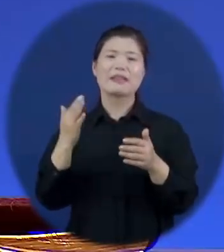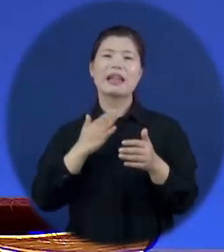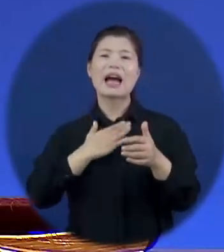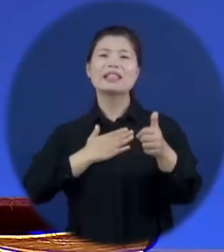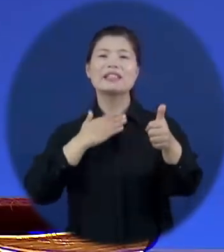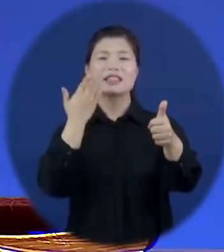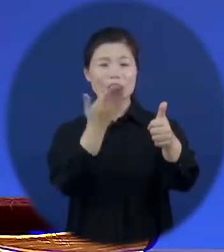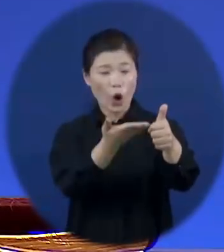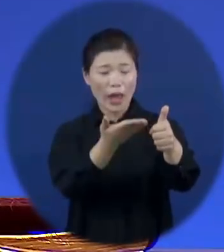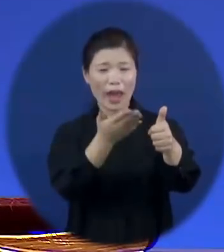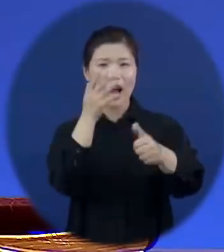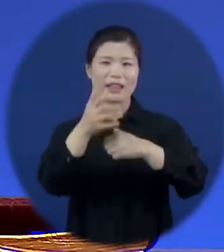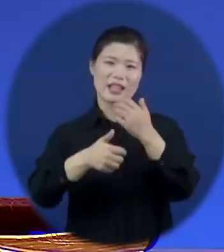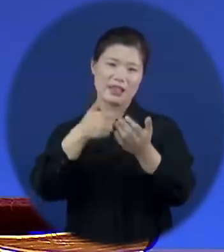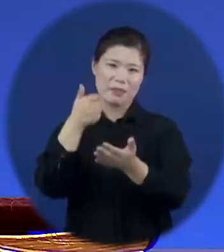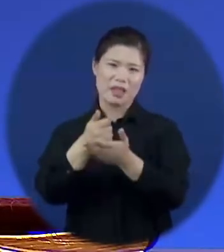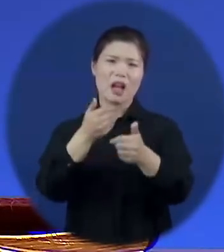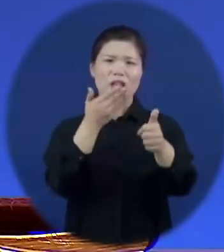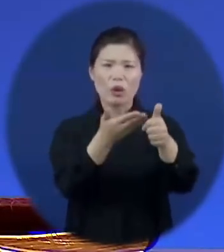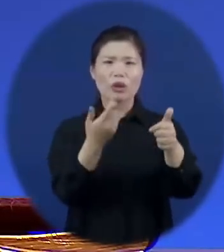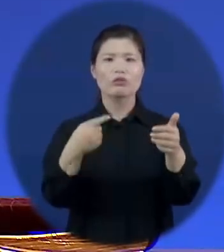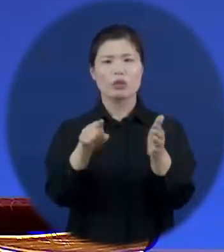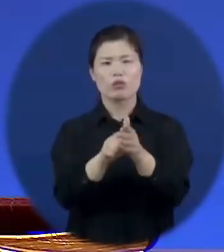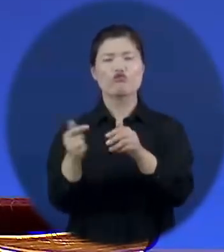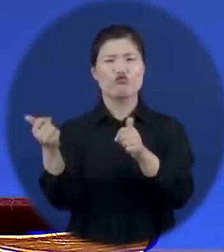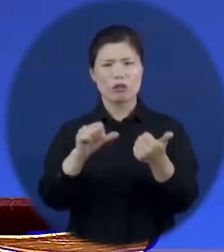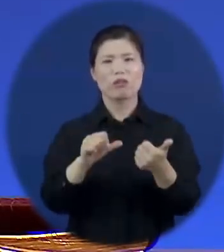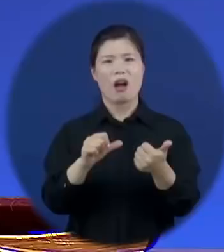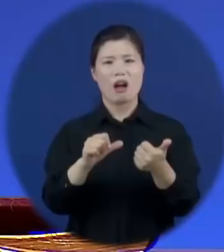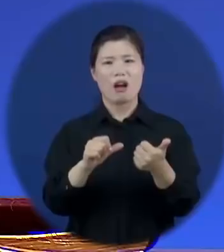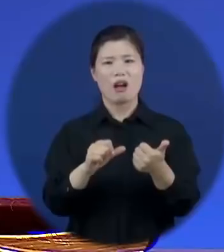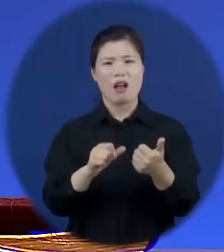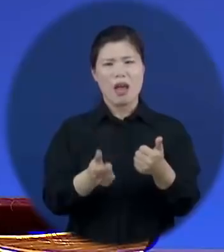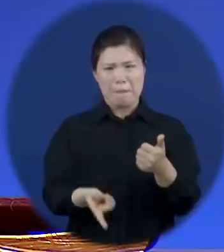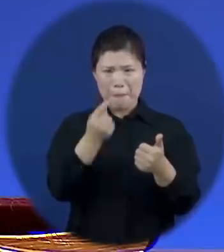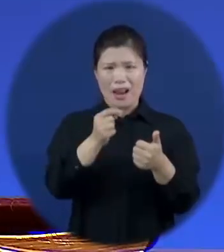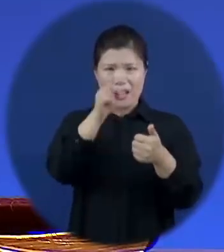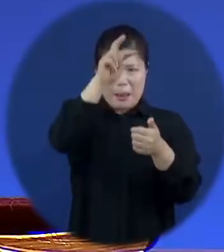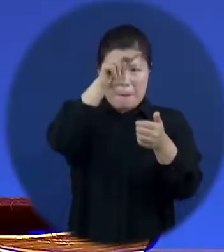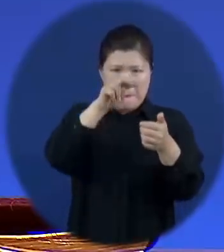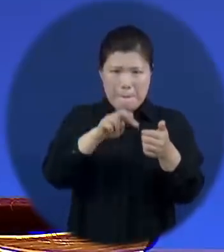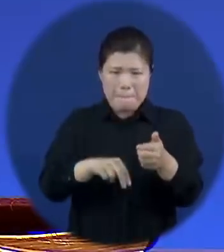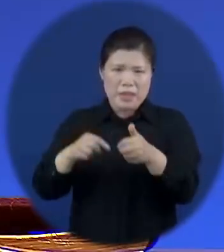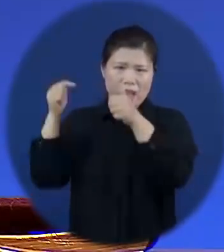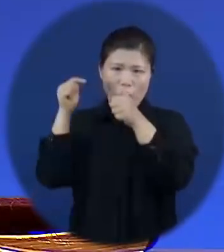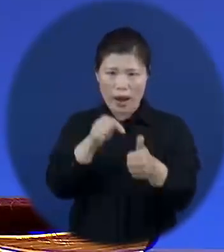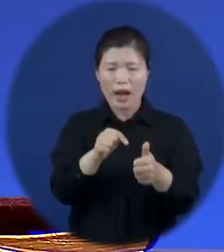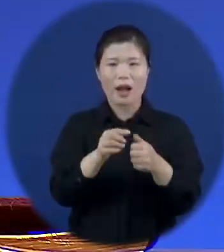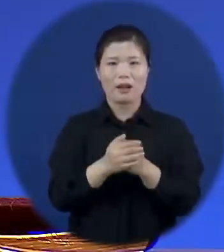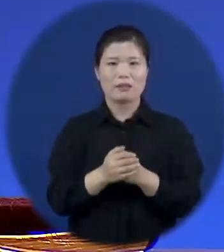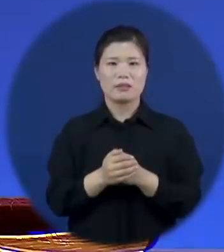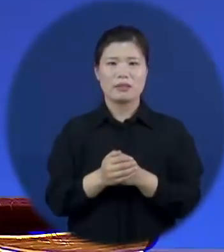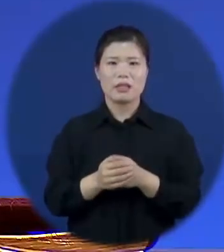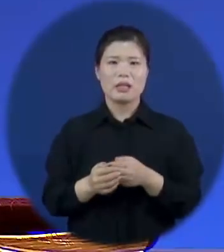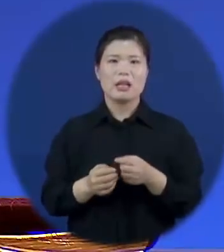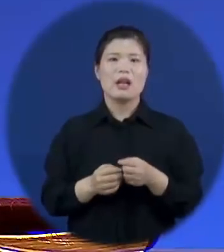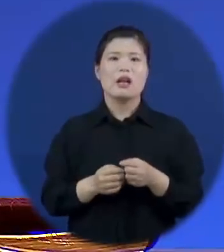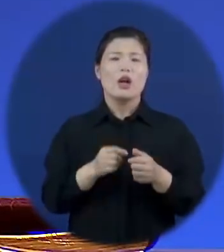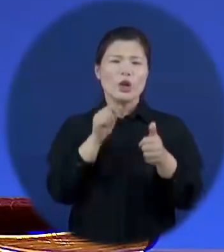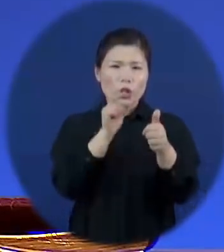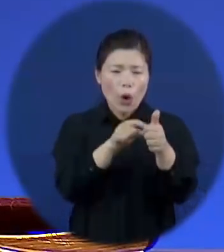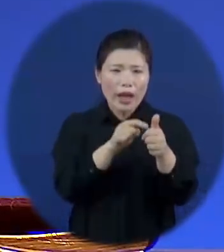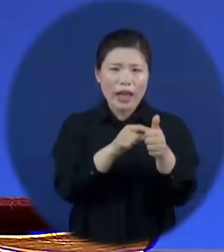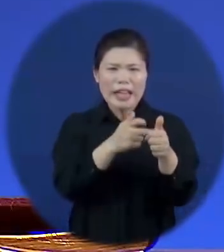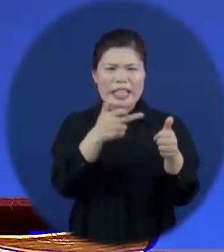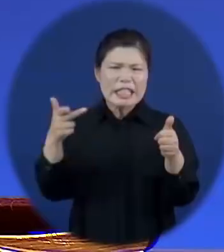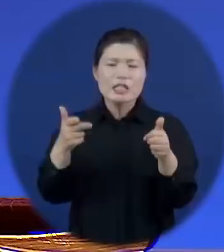나는 너의 하나님이다. 너를 위해 죽었다. 빨리 내려와. 작은 너에게 큰 마음을